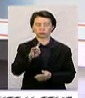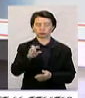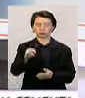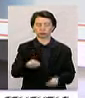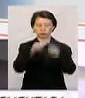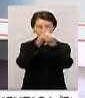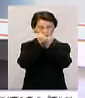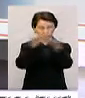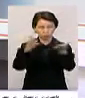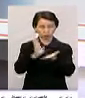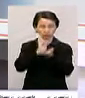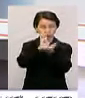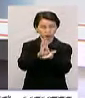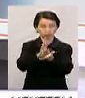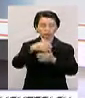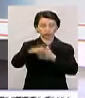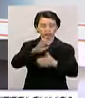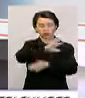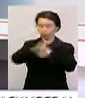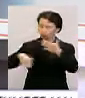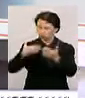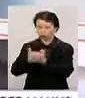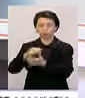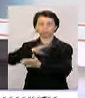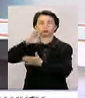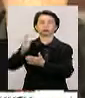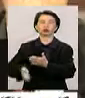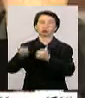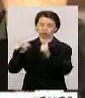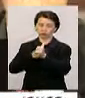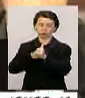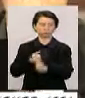itu akan dimaklumkan setelah kesemuanya dimuktamadkan.